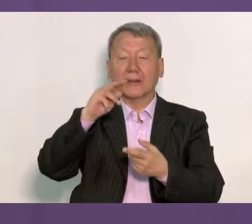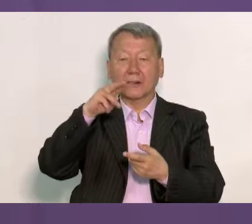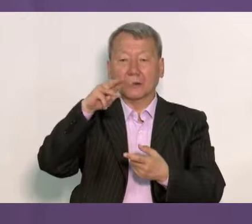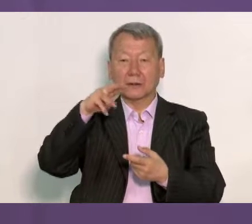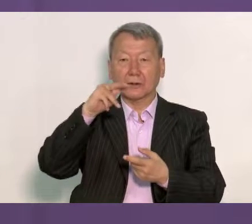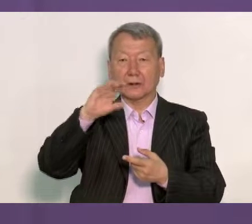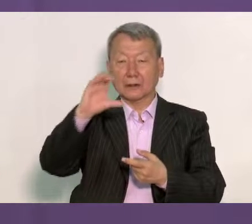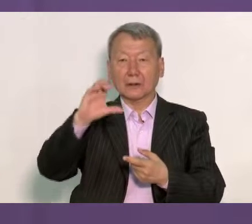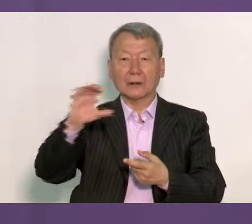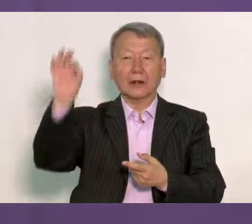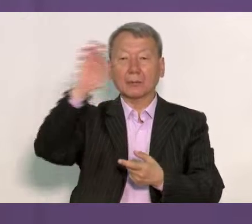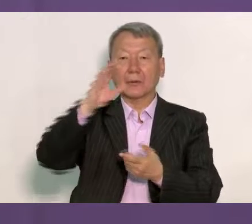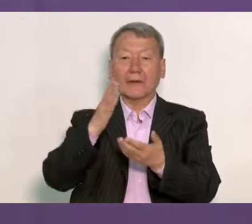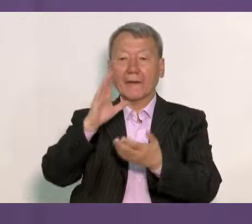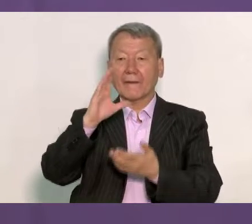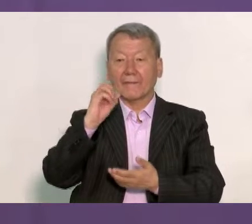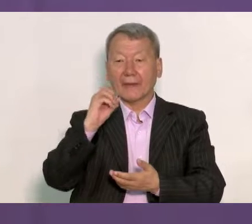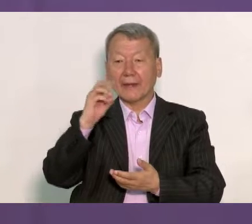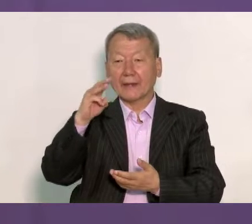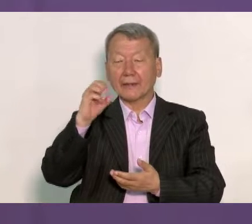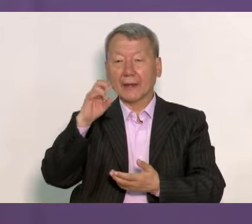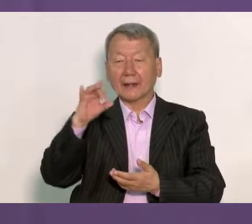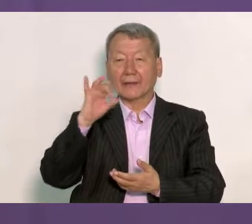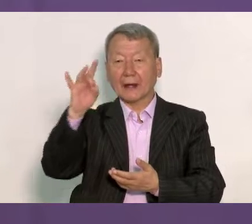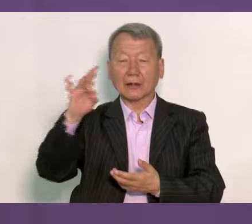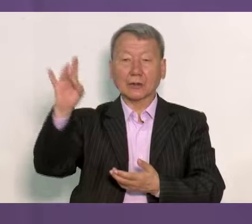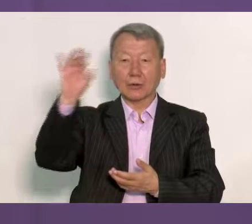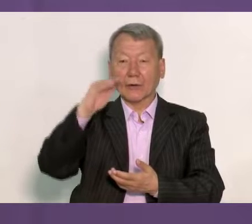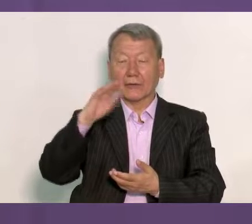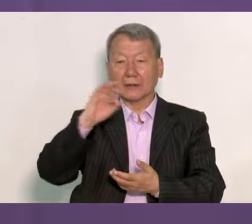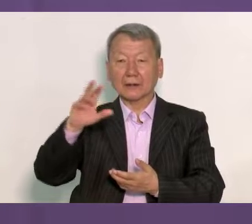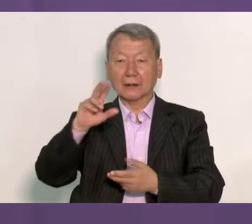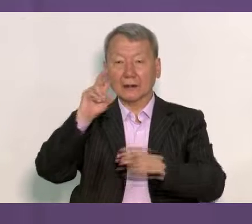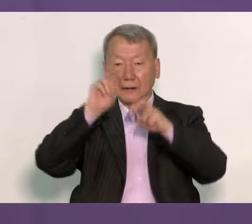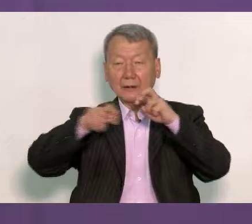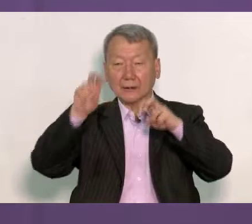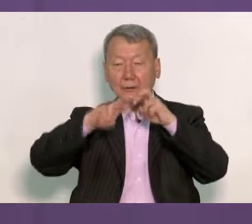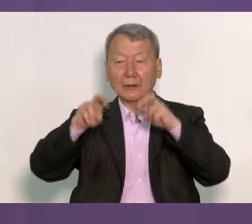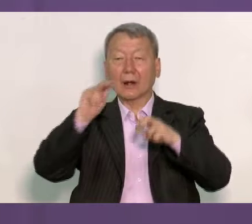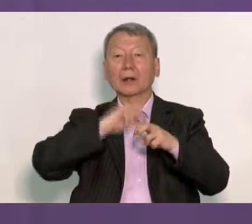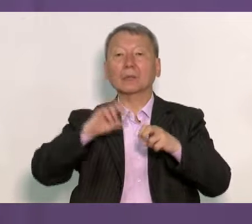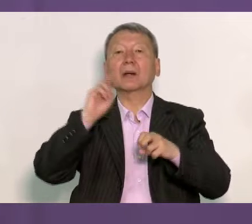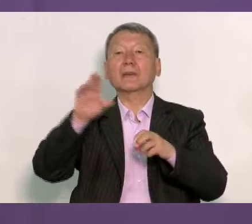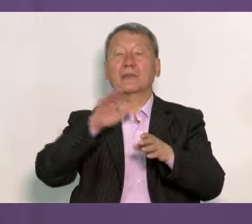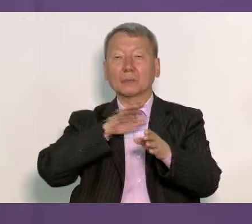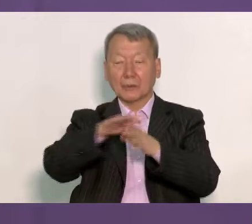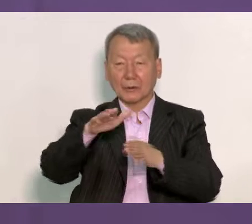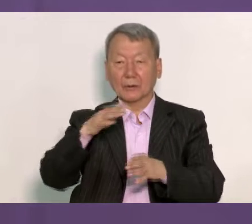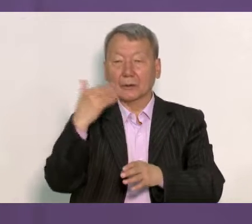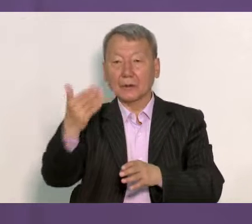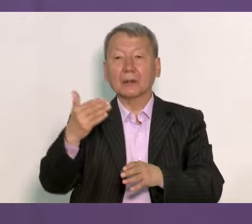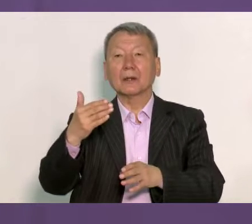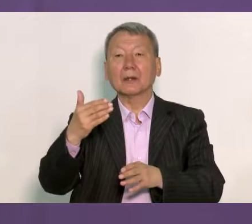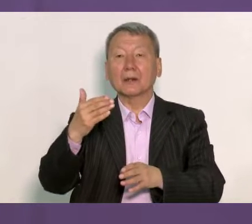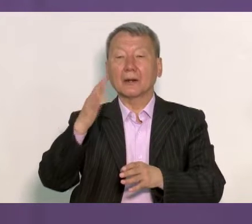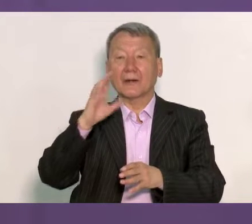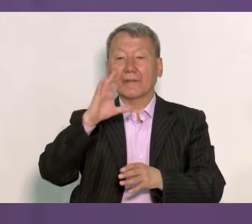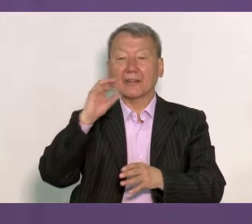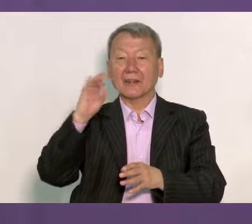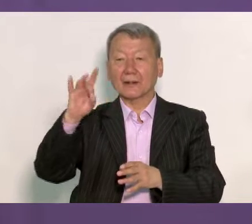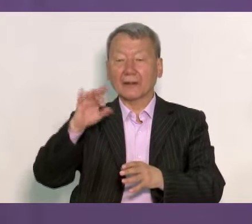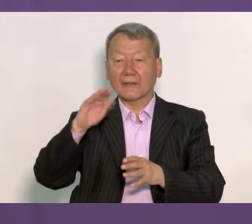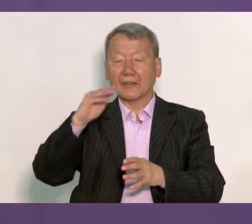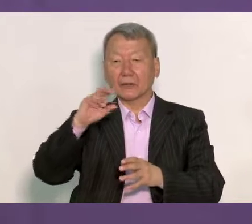режимдеринде ветеринардык жана фитосанитардык коопсуздук боюнча мамлекеттик инспекциясынын жүргүзгөн ишмердүүлүгү тууралуу ветеринардык